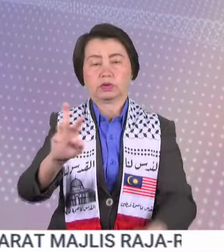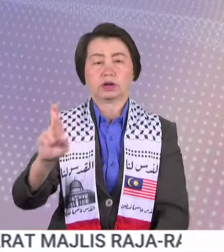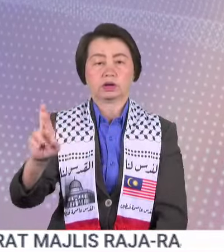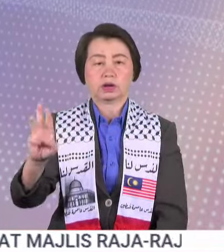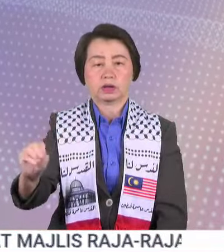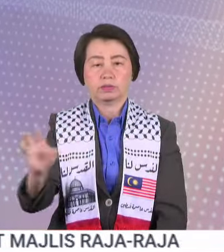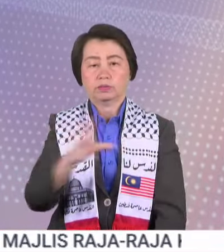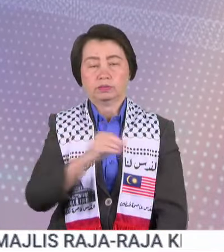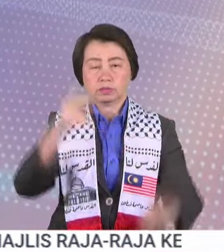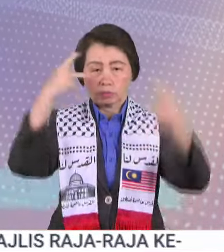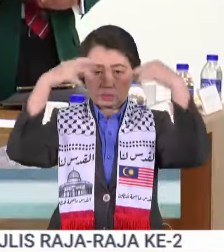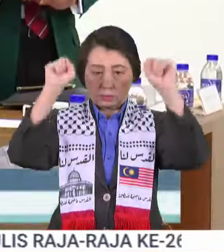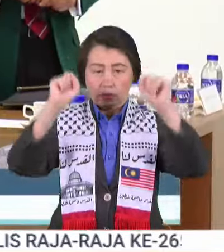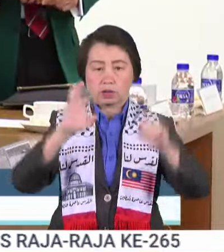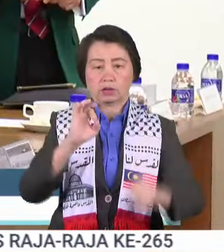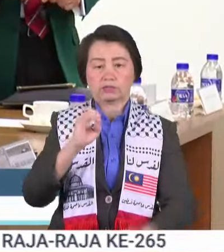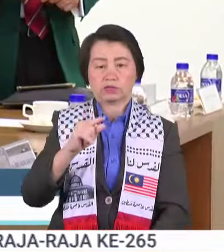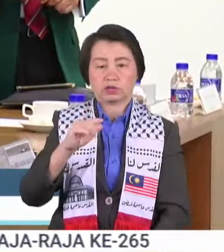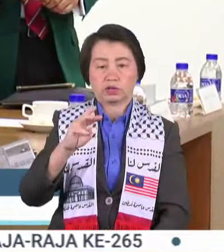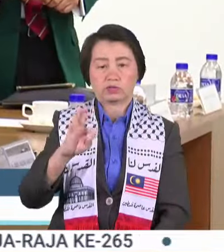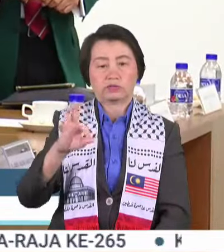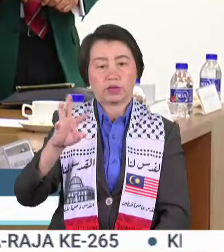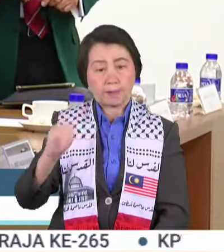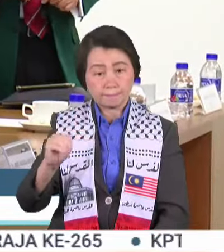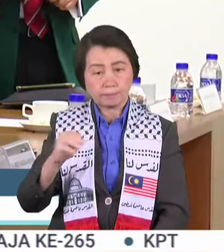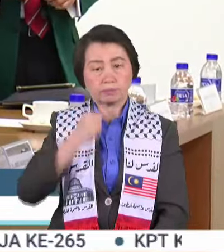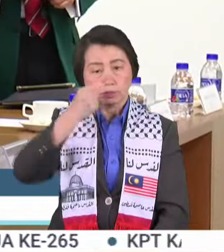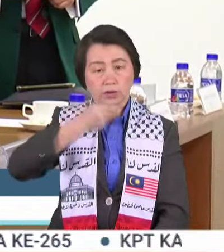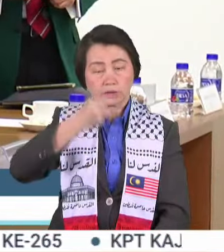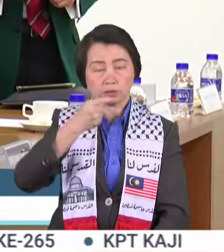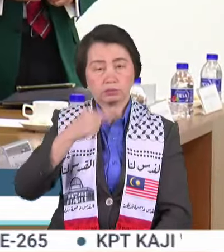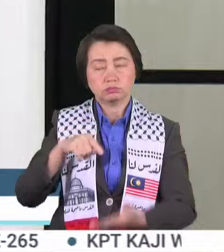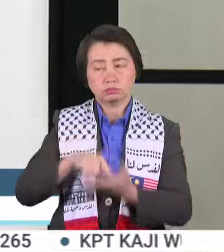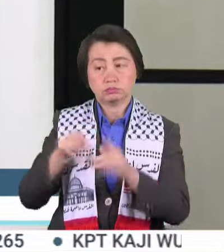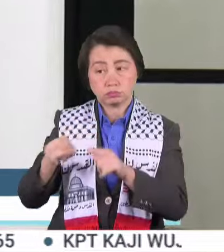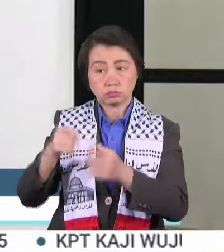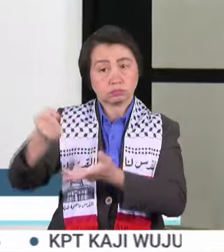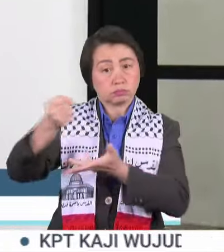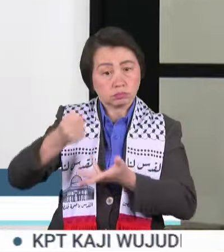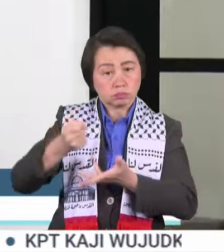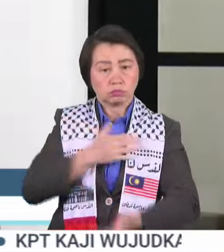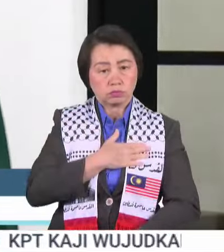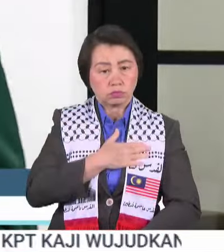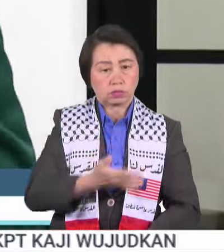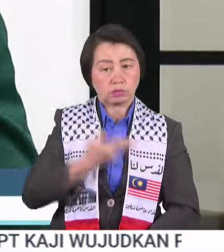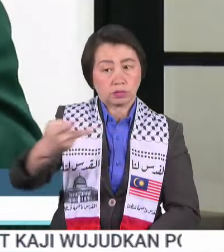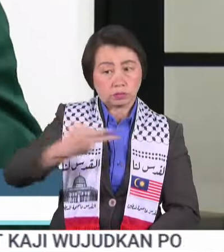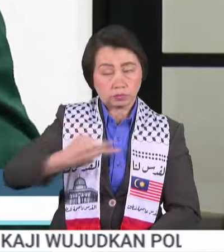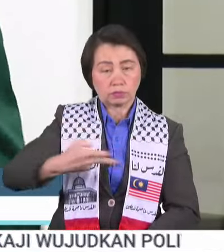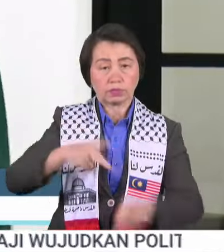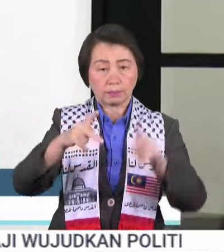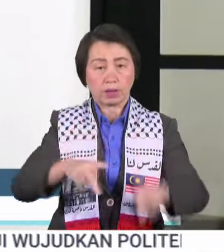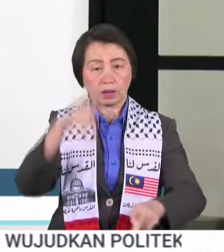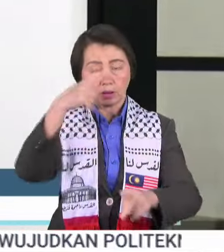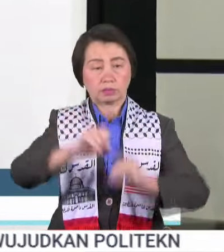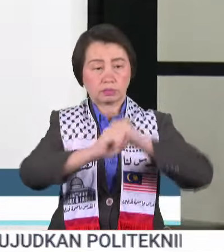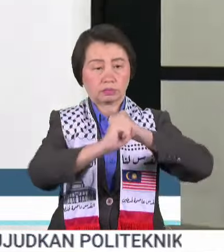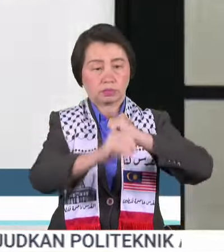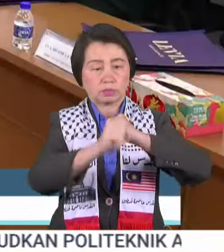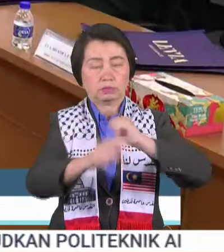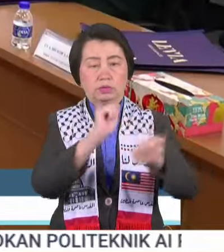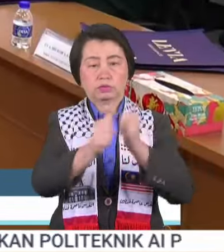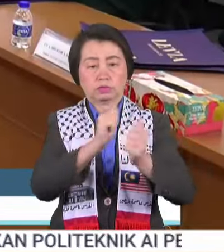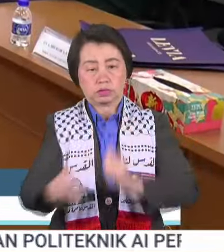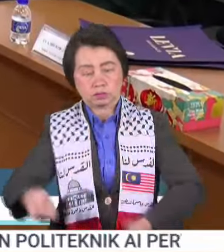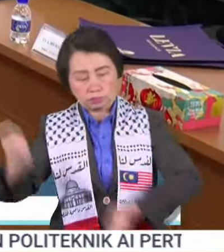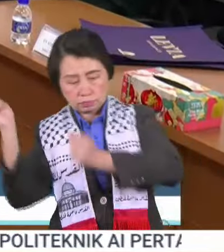RM250,000. Presiden SGSM Datuk Syamsuddin Ismail berkata inisiatif itu menandakan komitmen kedua-dua pihak untuk mempromosikan